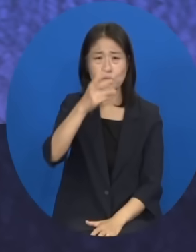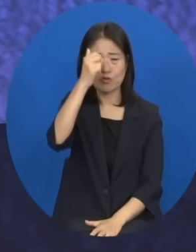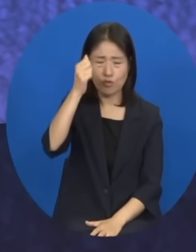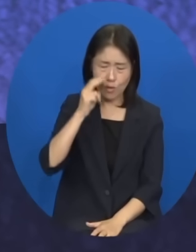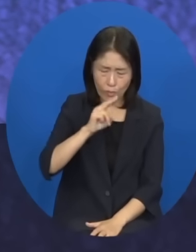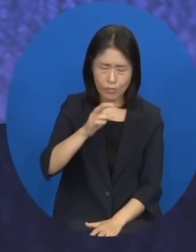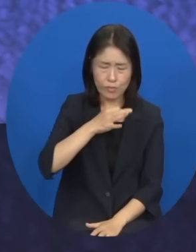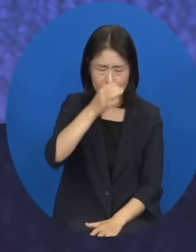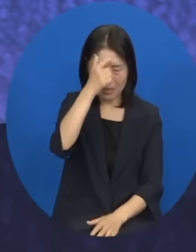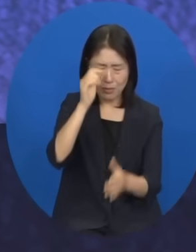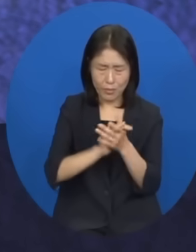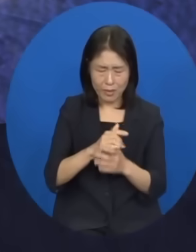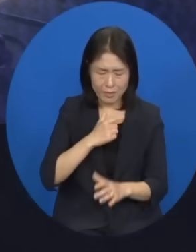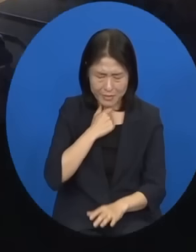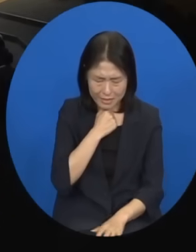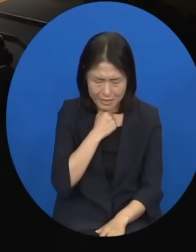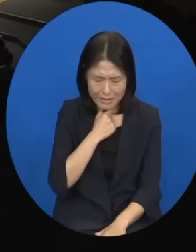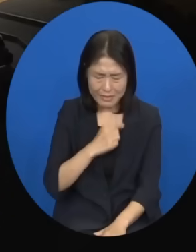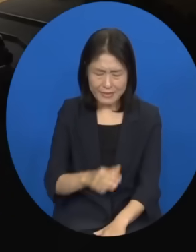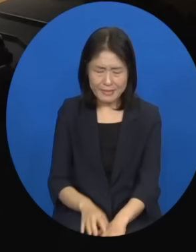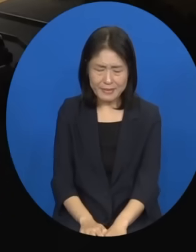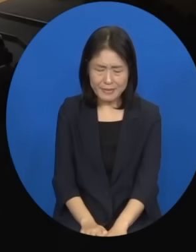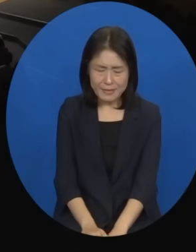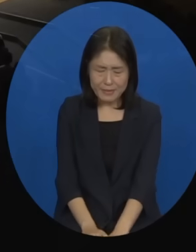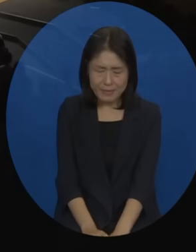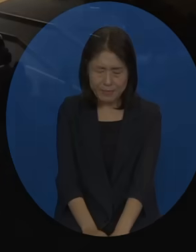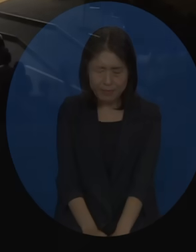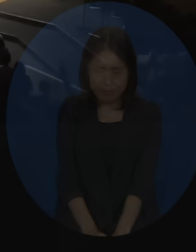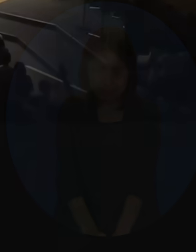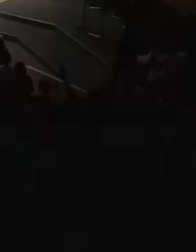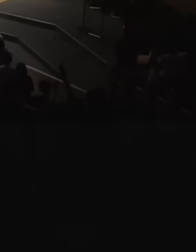부르짖고 기도합니다. 주여!